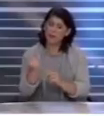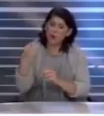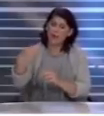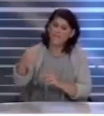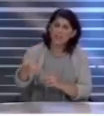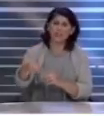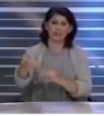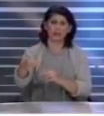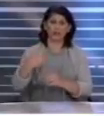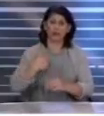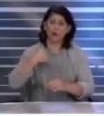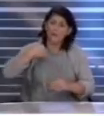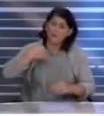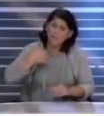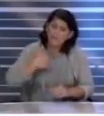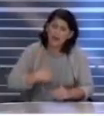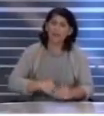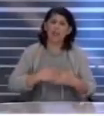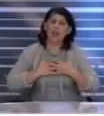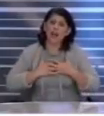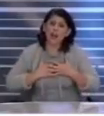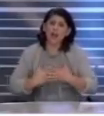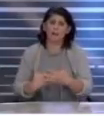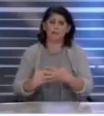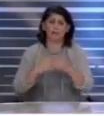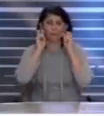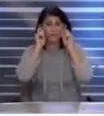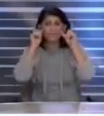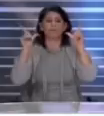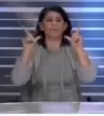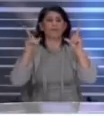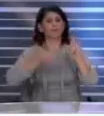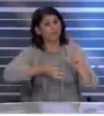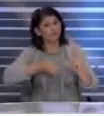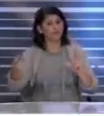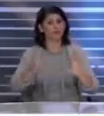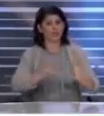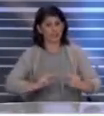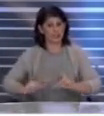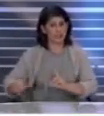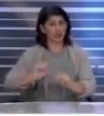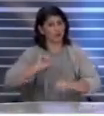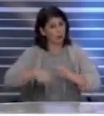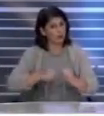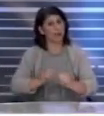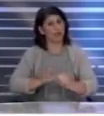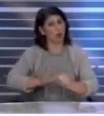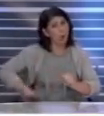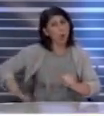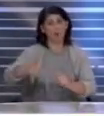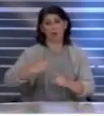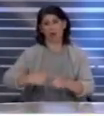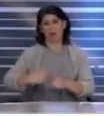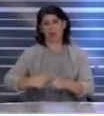ότι έχω μια βαθιά αγάπη και θαυμασμό για την εξαιρετική συλλογική προσπάθεια που κατέβαλαν. Και